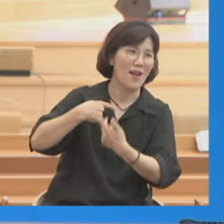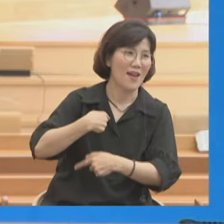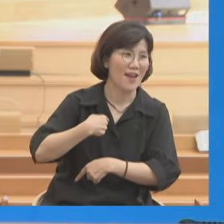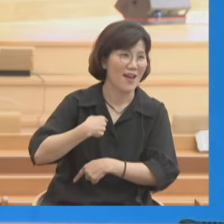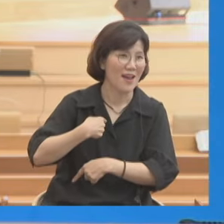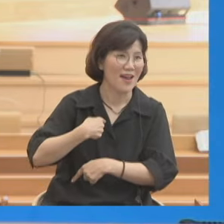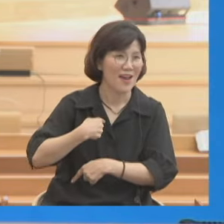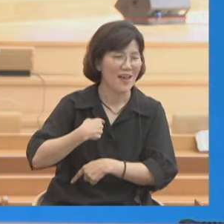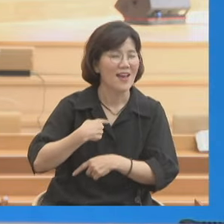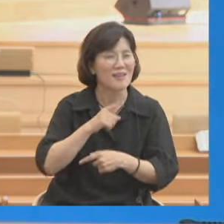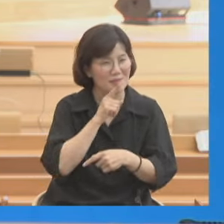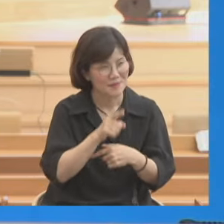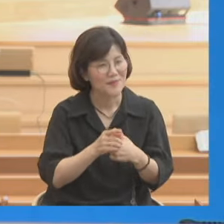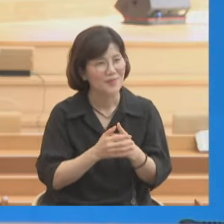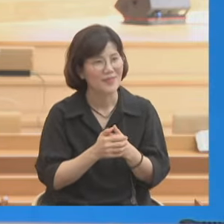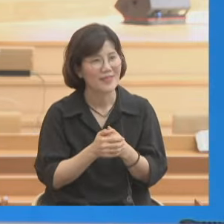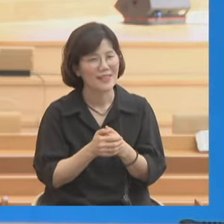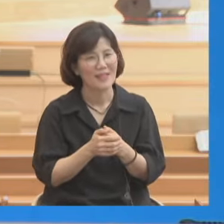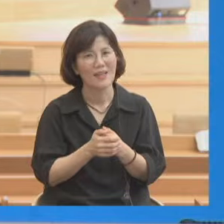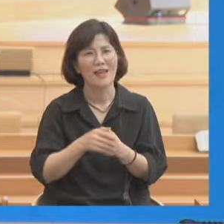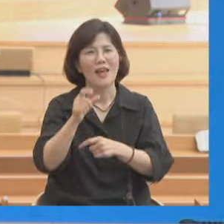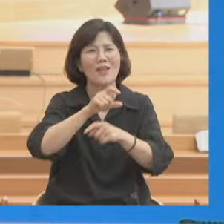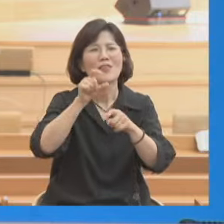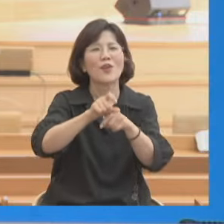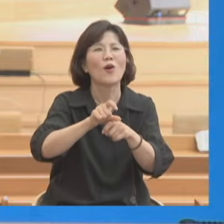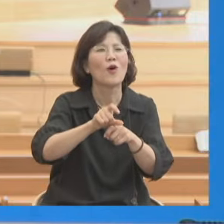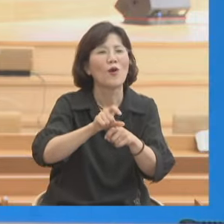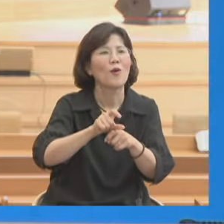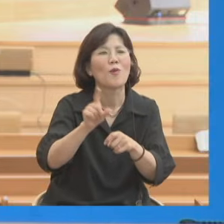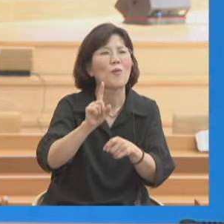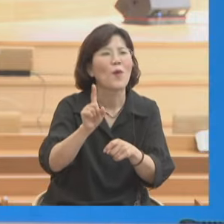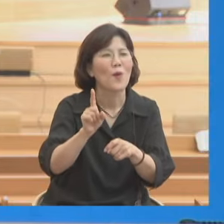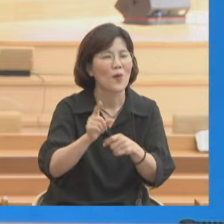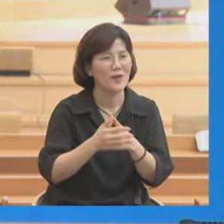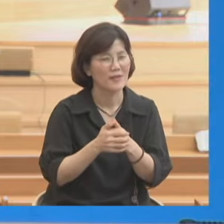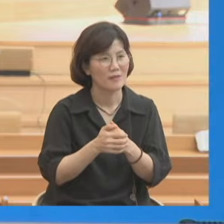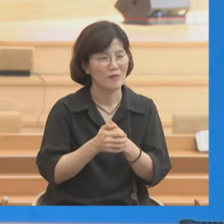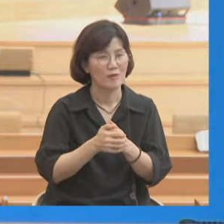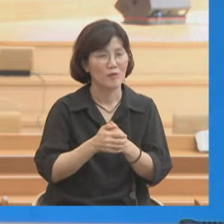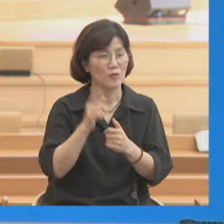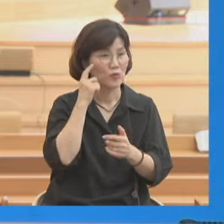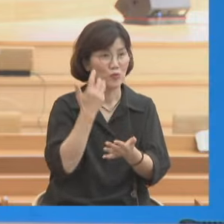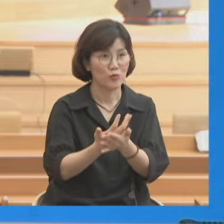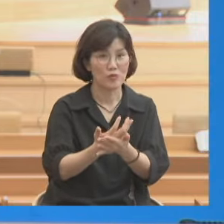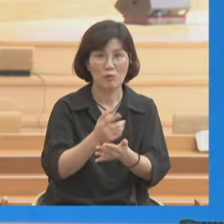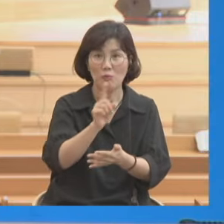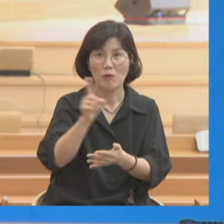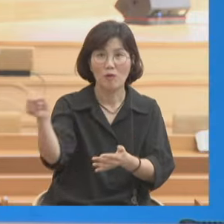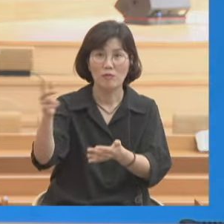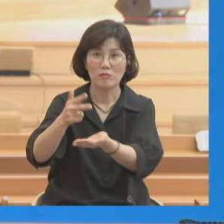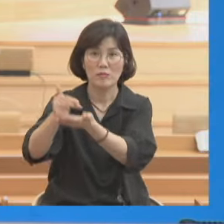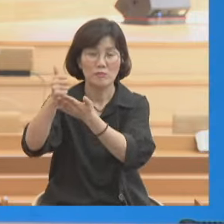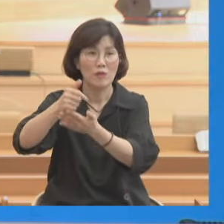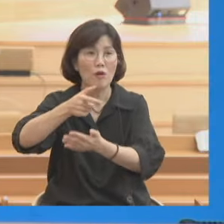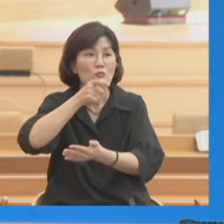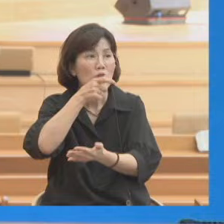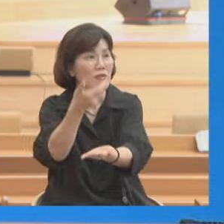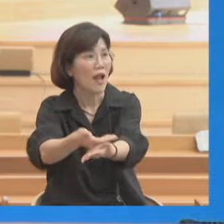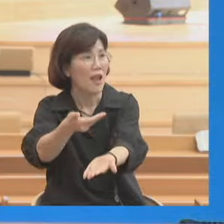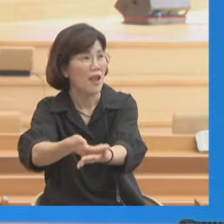들킨 것도 그런데 더 충격적인 게 뭐냐면 예수님이 자기에게 물 좀 달라고 요청하는